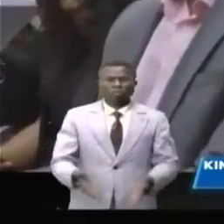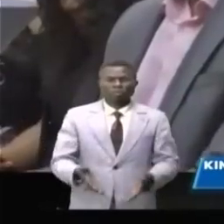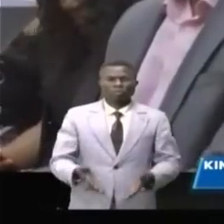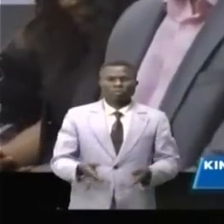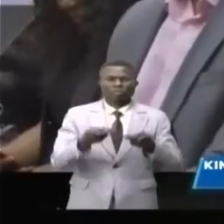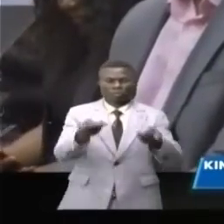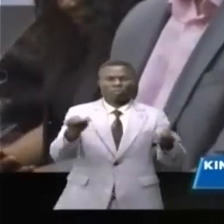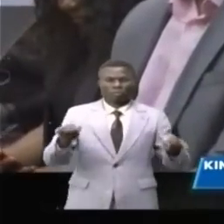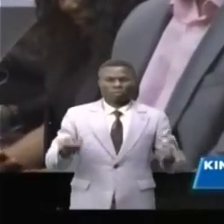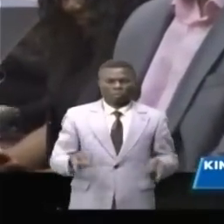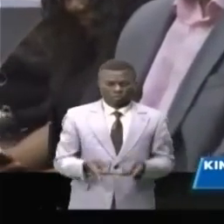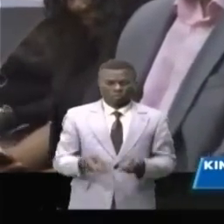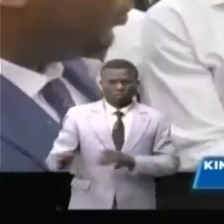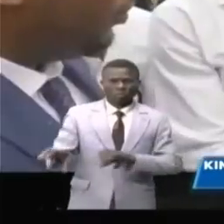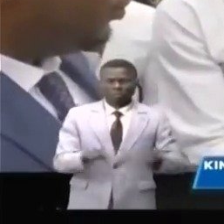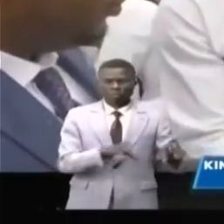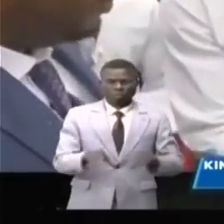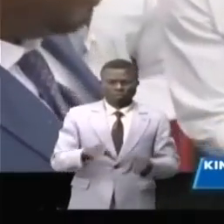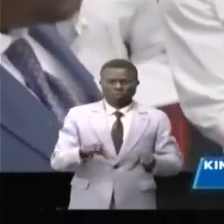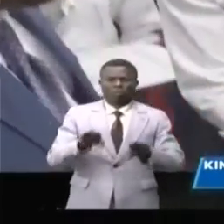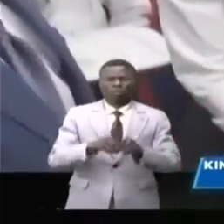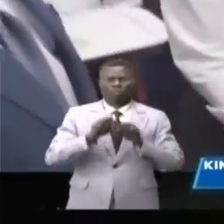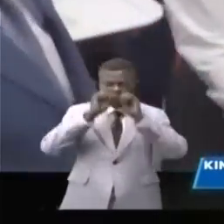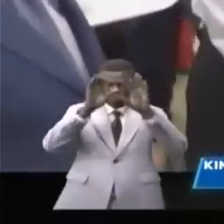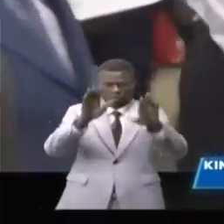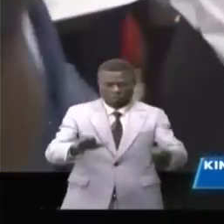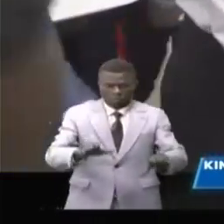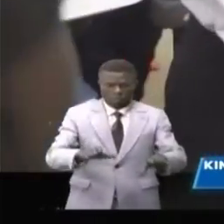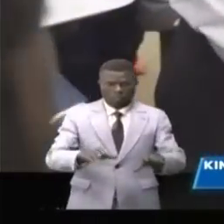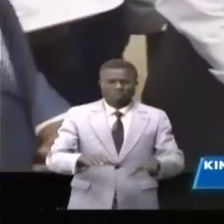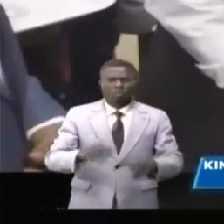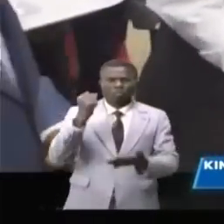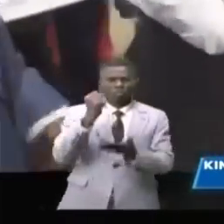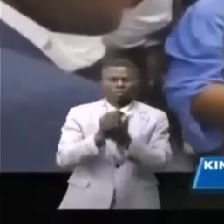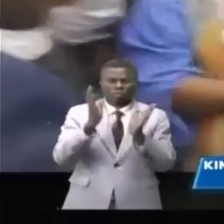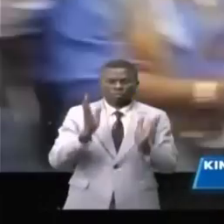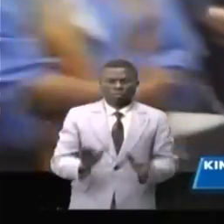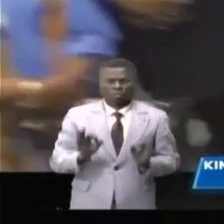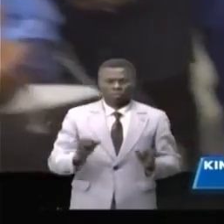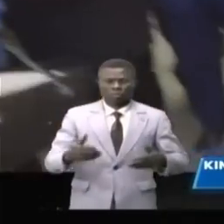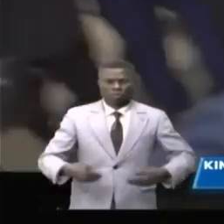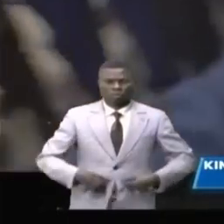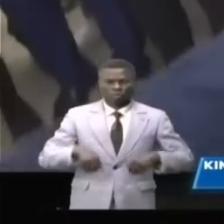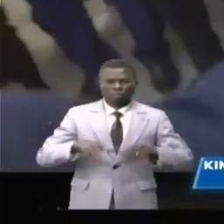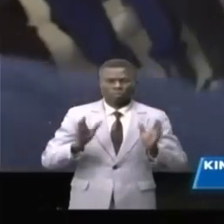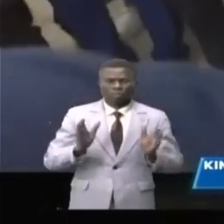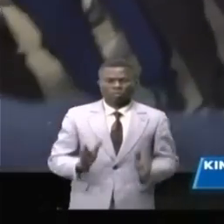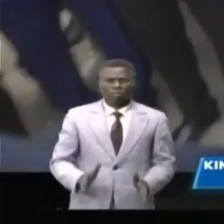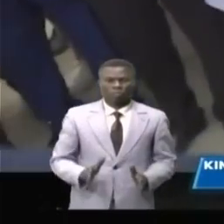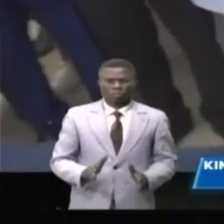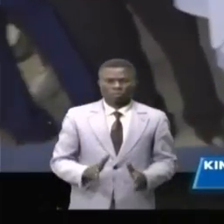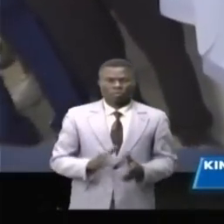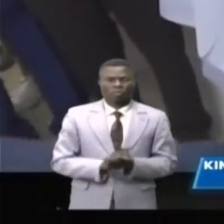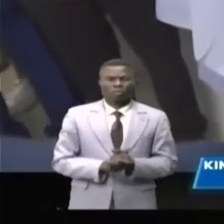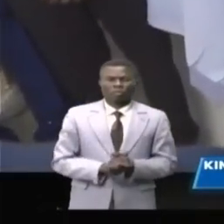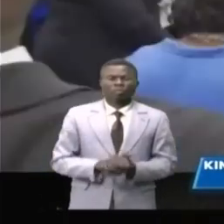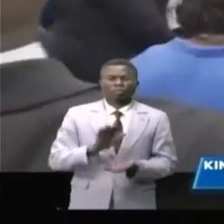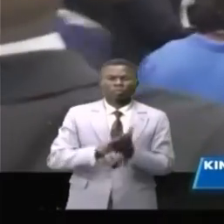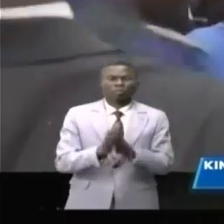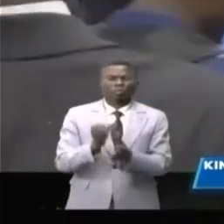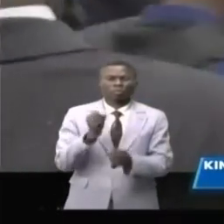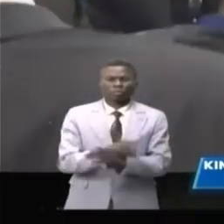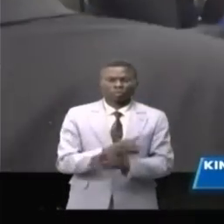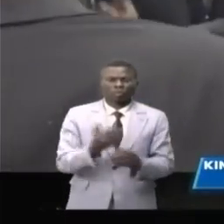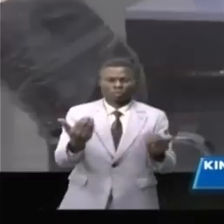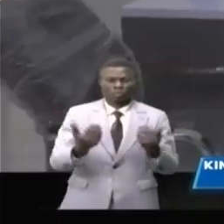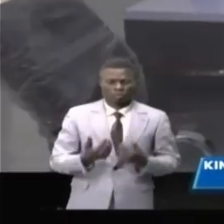présence cette cérémonie d'inauguration de la nouvelle adresse de la jeunesse congolaise, œuvre qui matérialise la